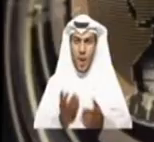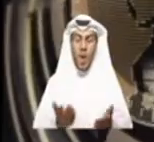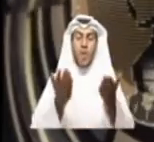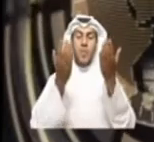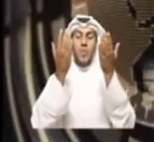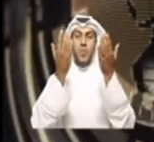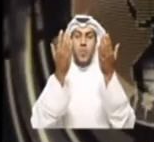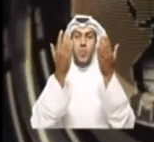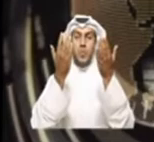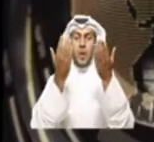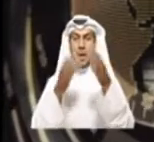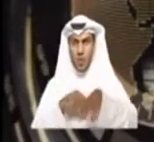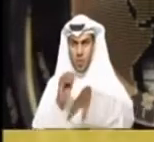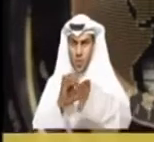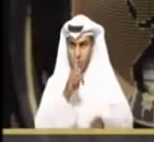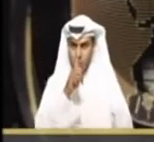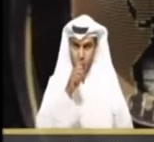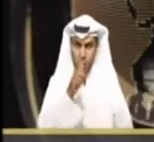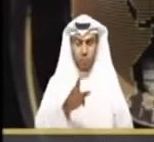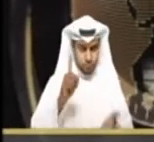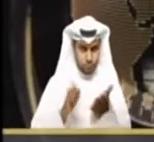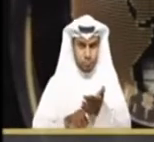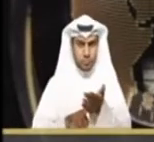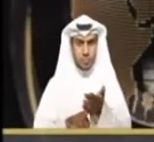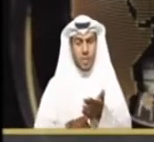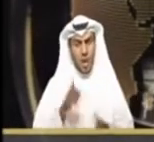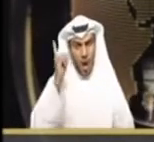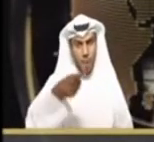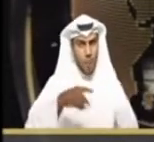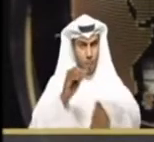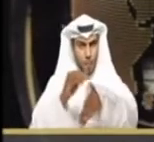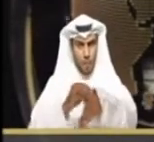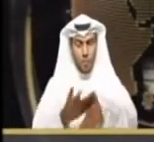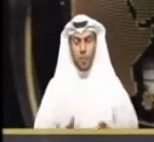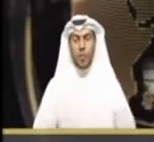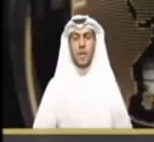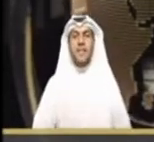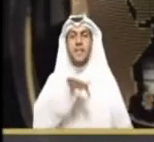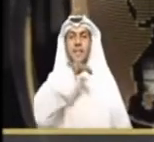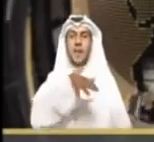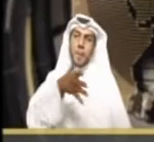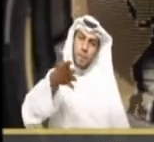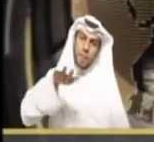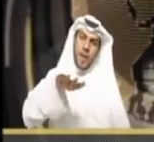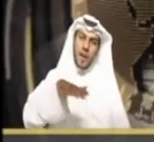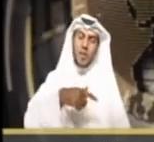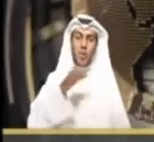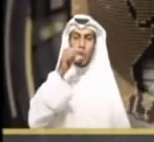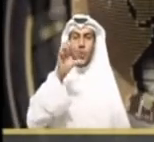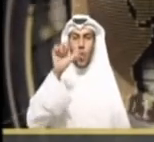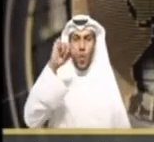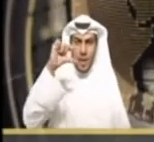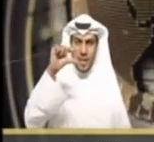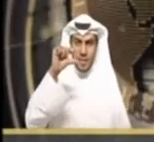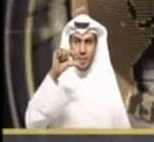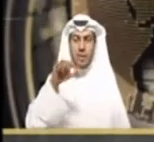الجابر الصباح حفظه الله ورعاه أصدر أوامره بإطلاق اسمي الشهيدين إمام المسجد الكبير الشيخ دكتور وليد